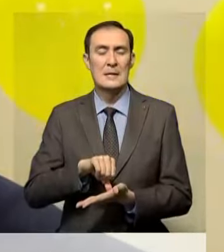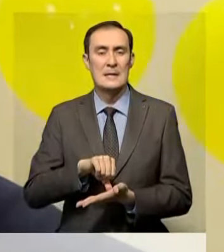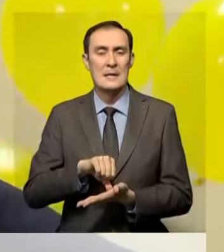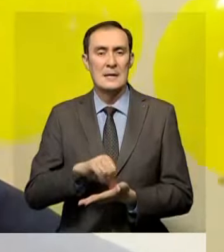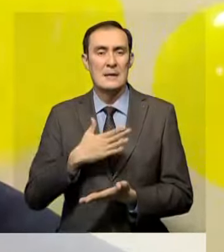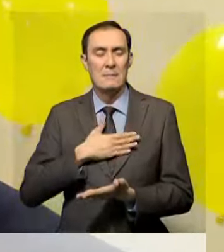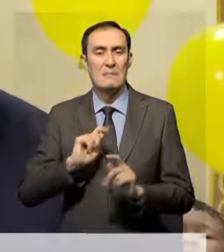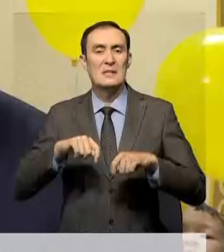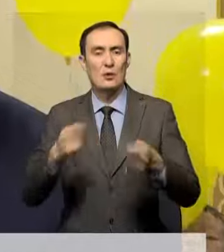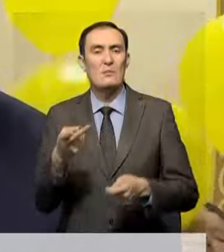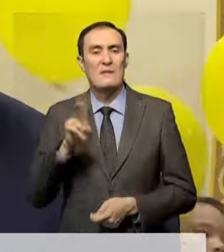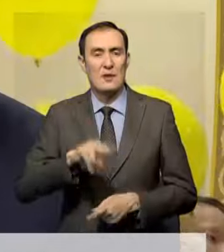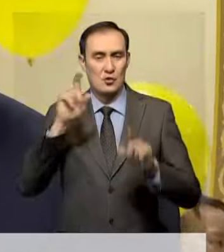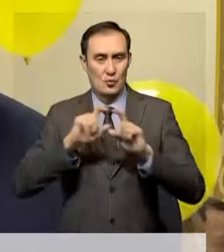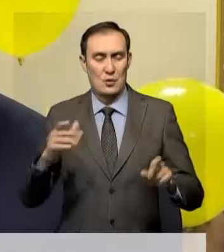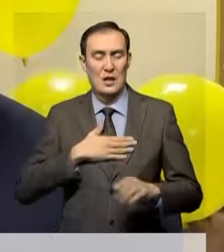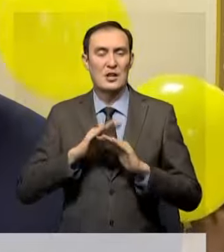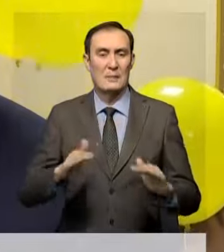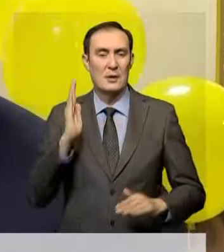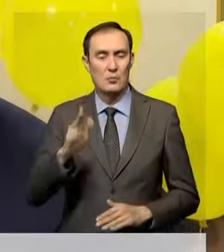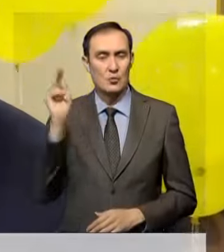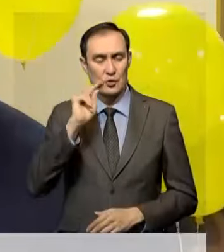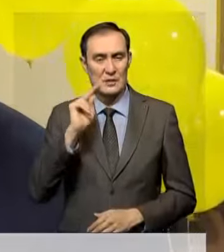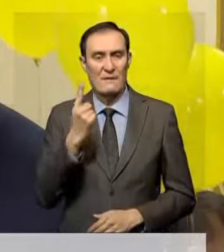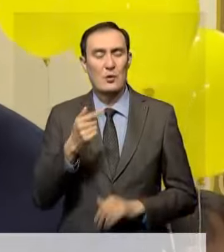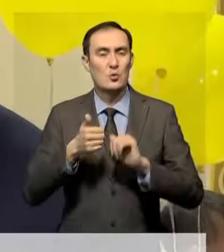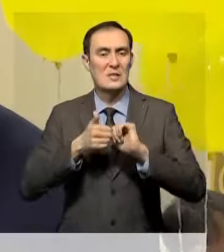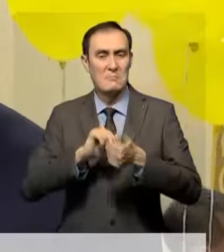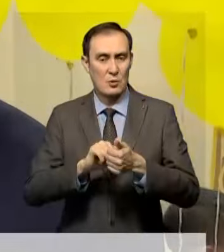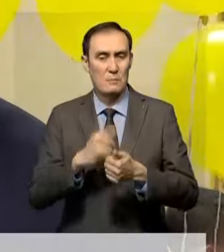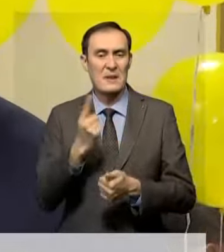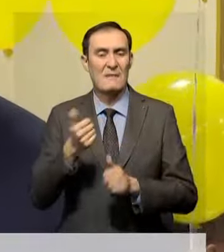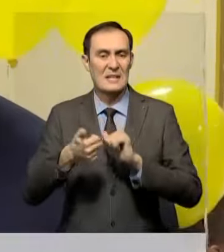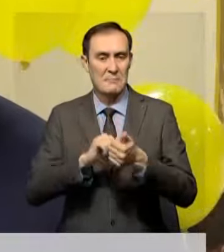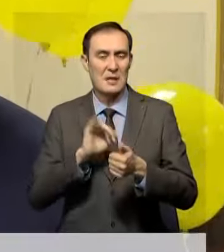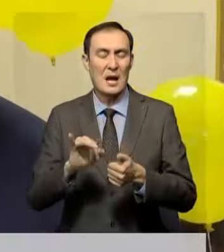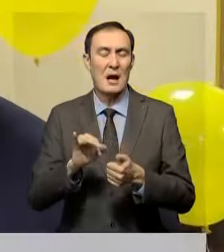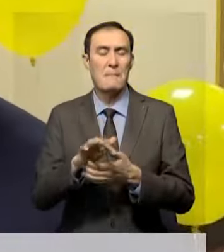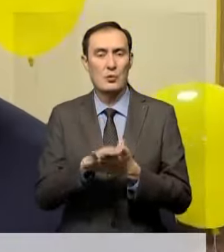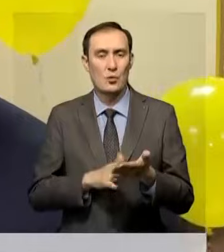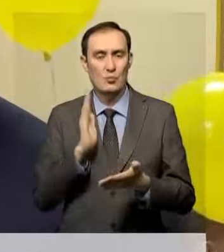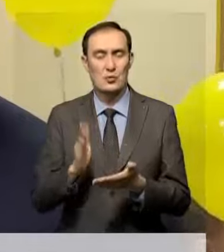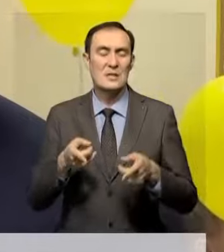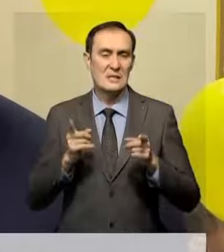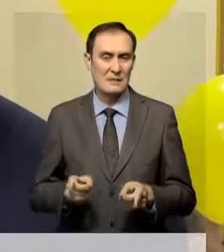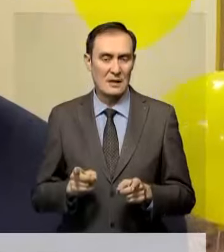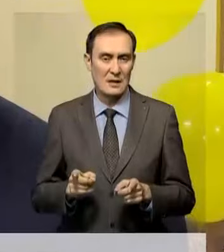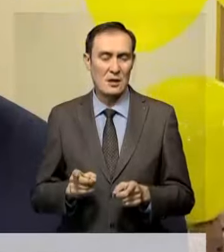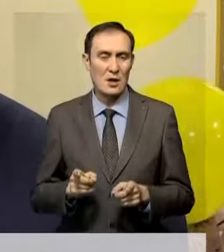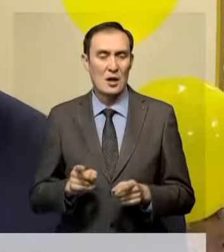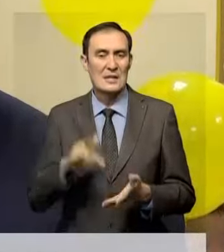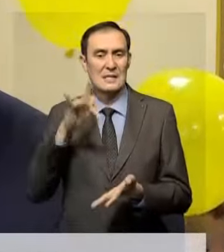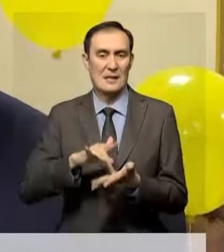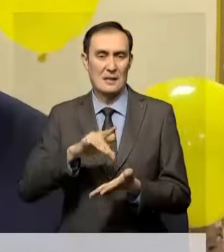мы сдаем две школы. Наши ученики будут учиться в одну смену первой, и потом он будет действительно очагом